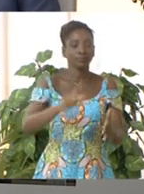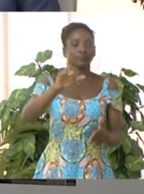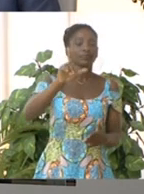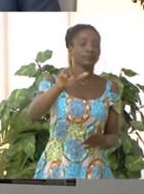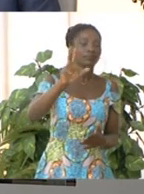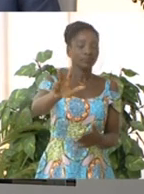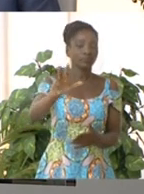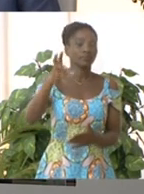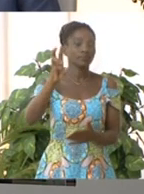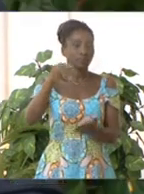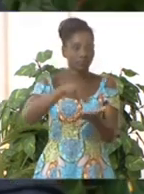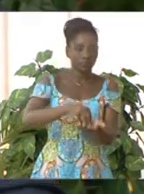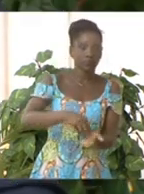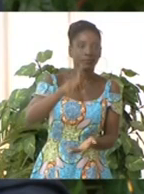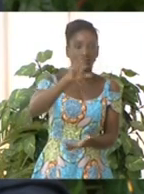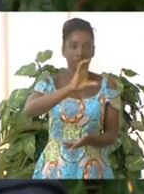36199.